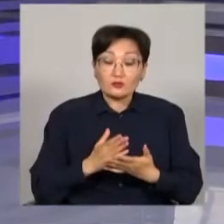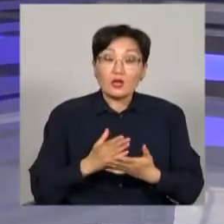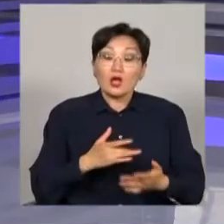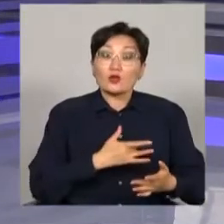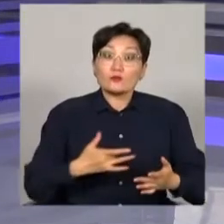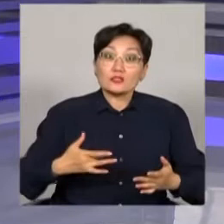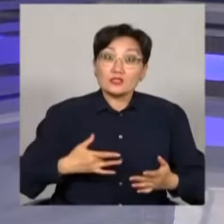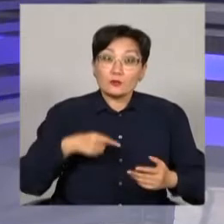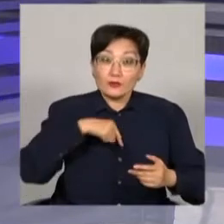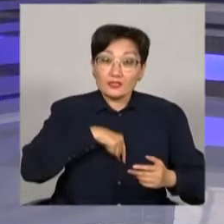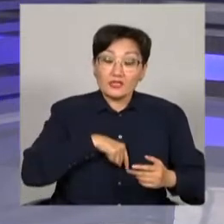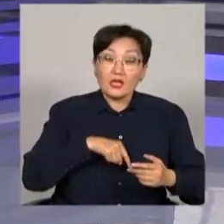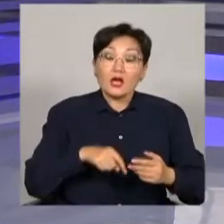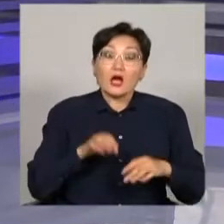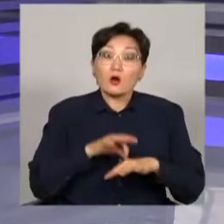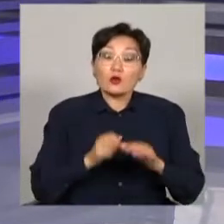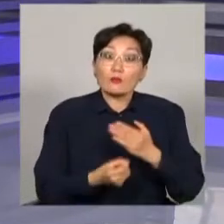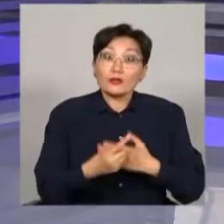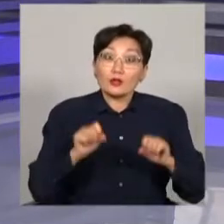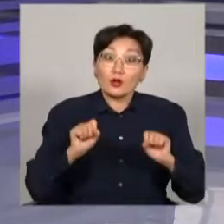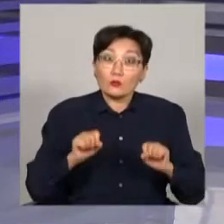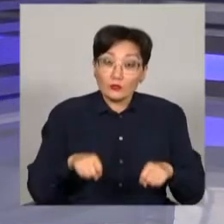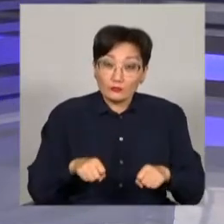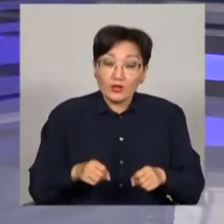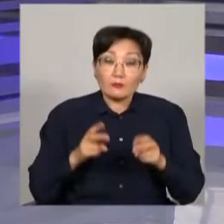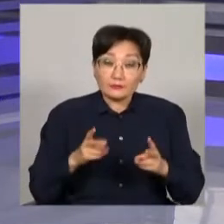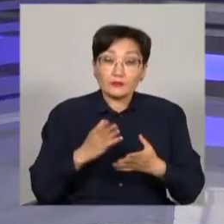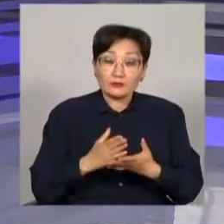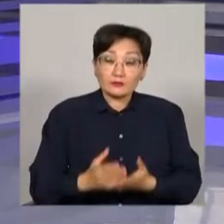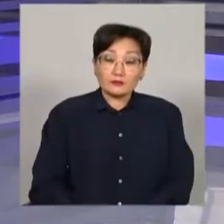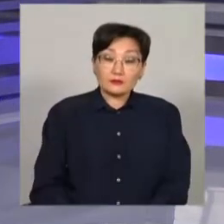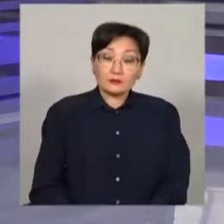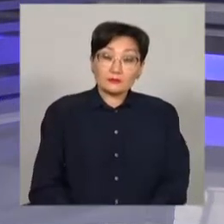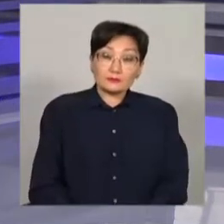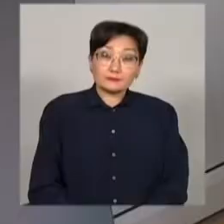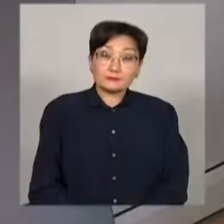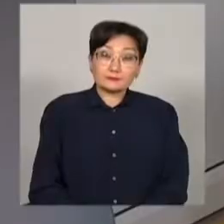өкпе құртын қоздыру ықтималдылығы жоғары. Әріптесім Мерей Қанапиянов жалғастырады.